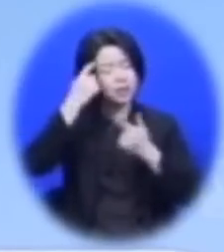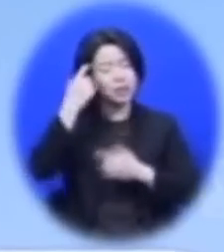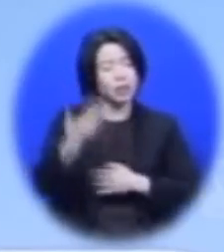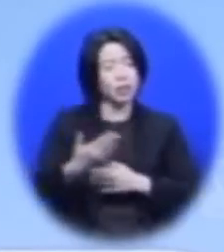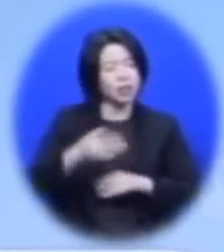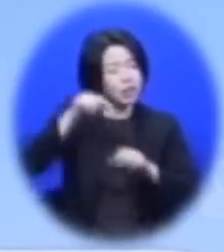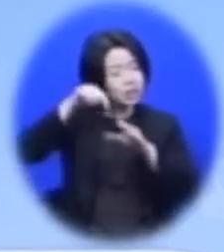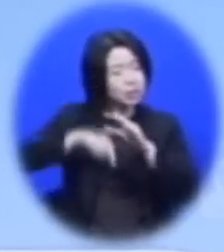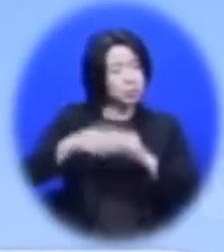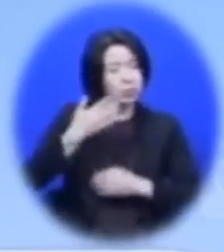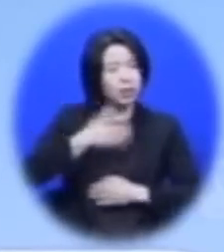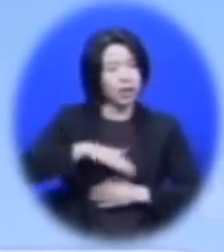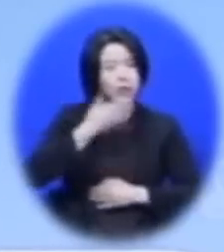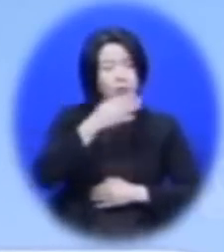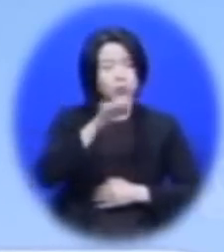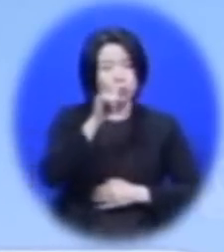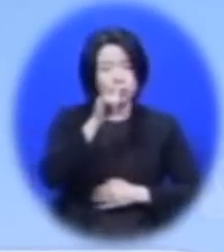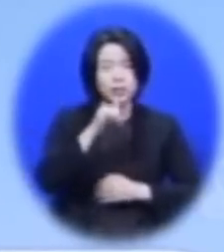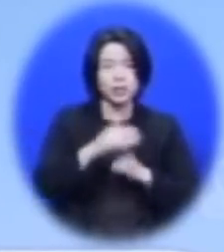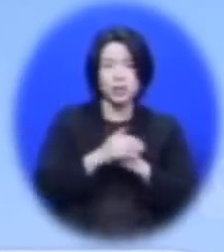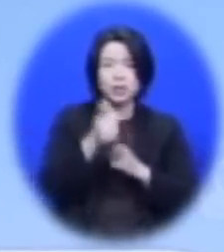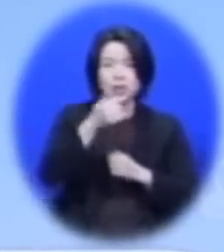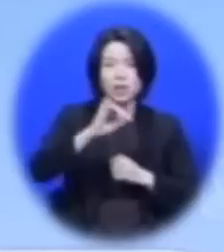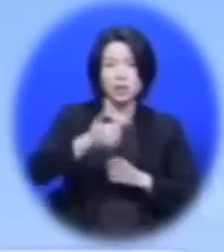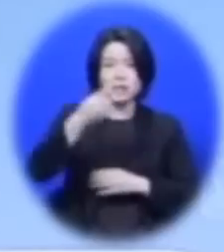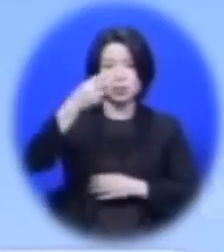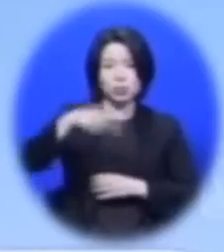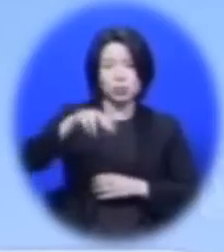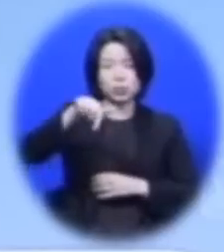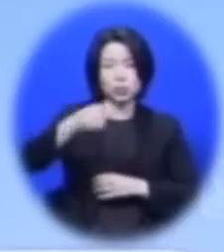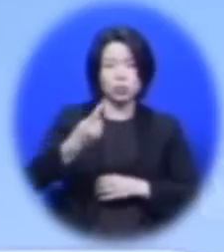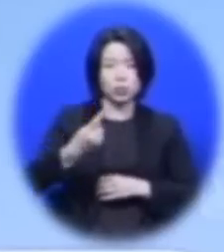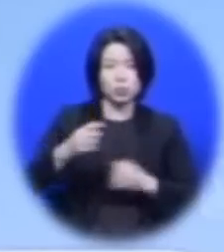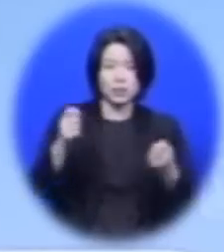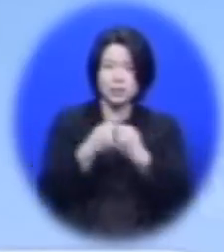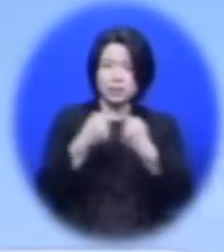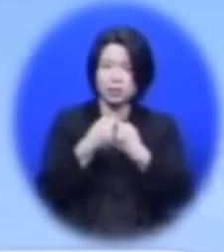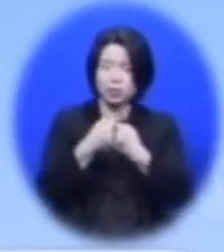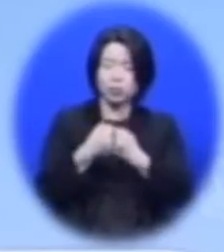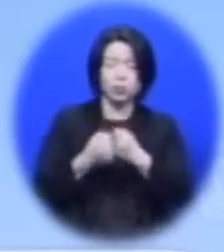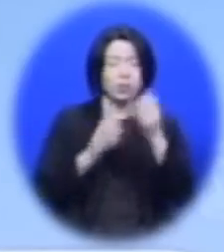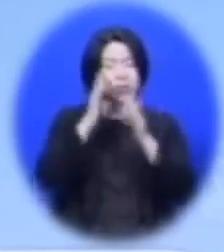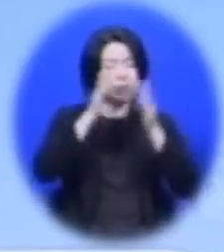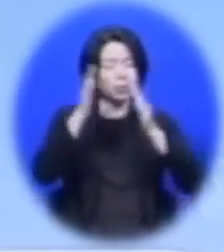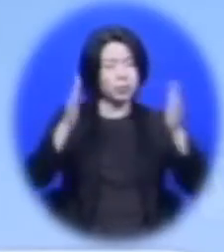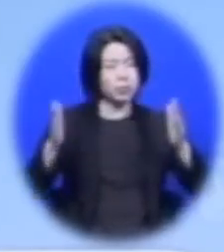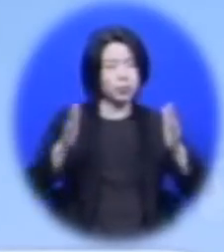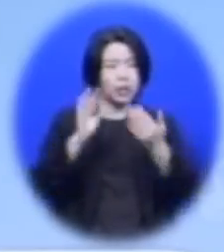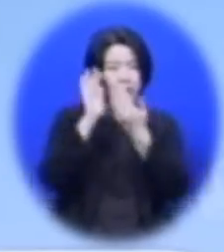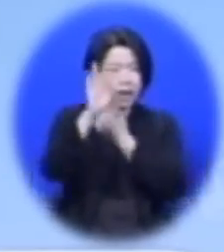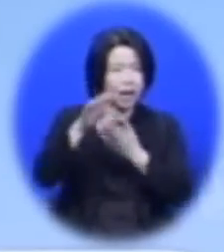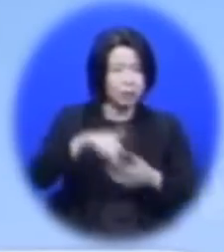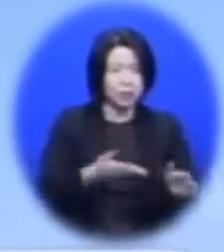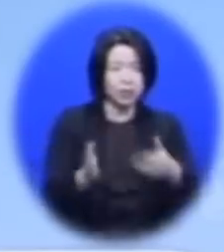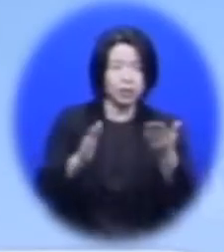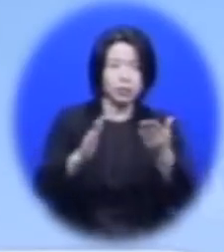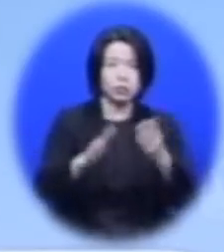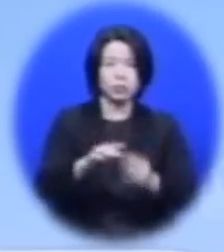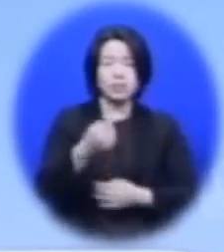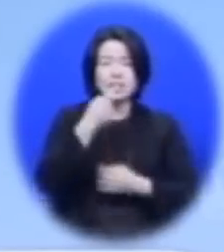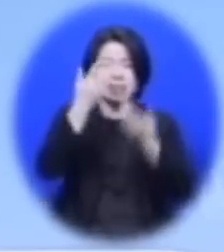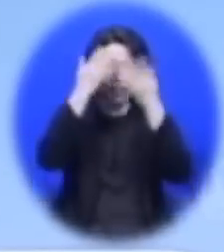깊이도 알 수 없는 구렁텅이 같은 힌두교와 씨름하며 숲속에 빽빽이 들어선 나무처럼 앞길을 가로막는 인도